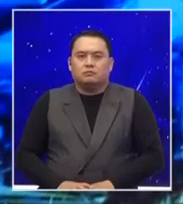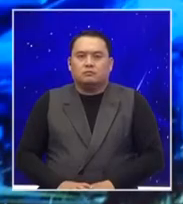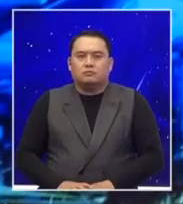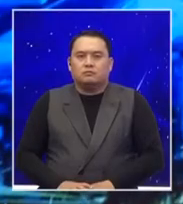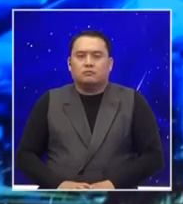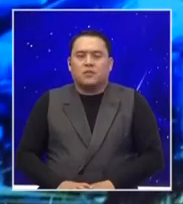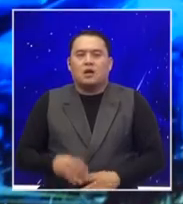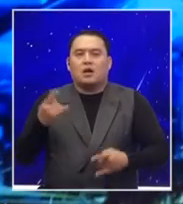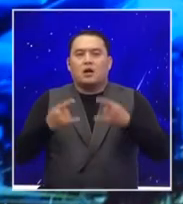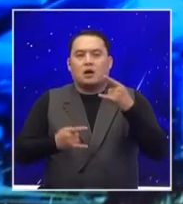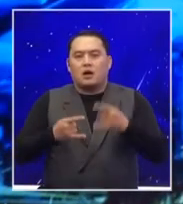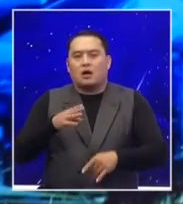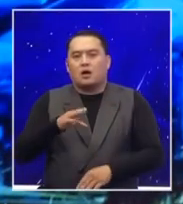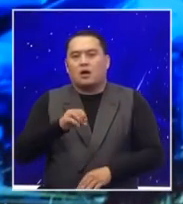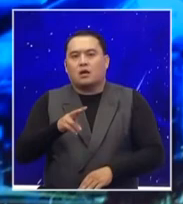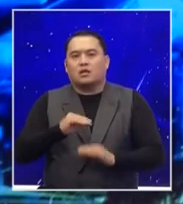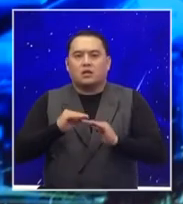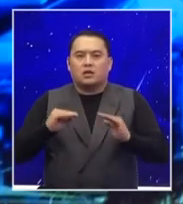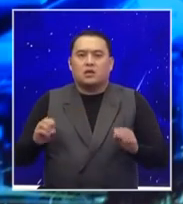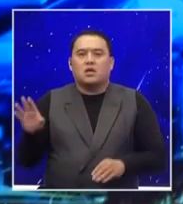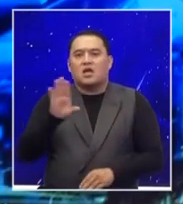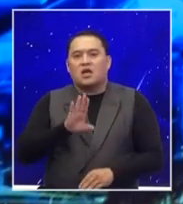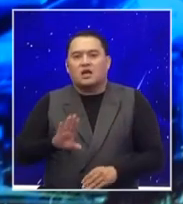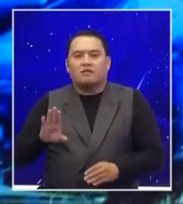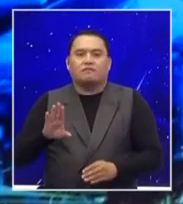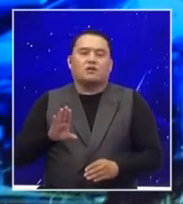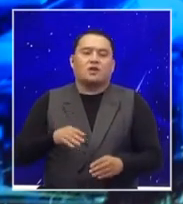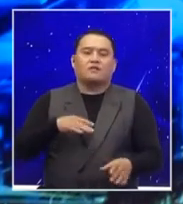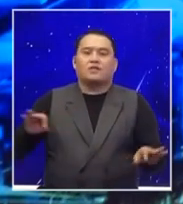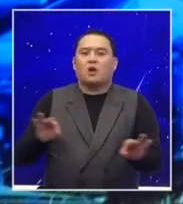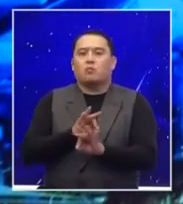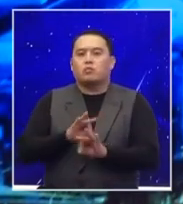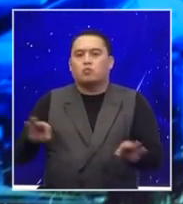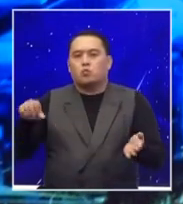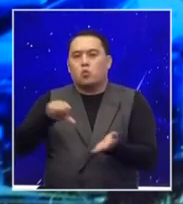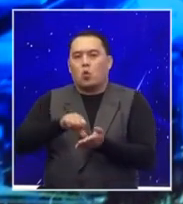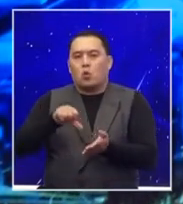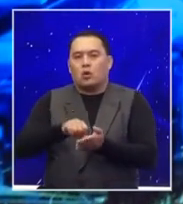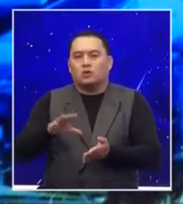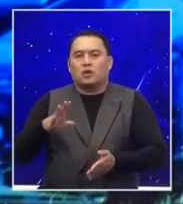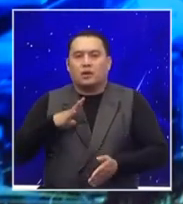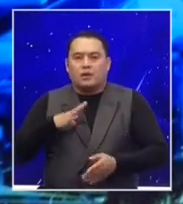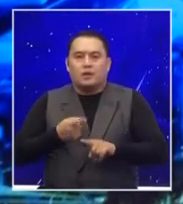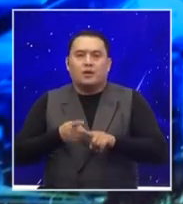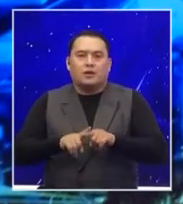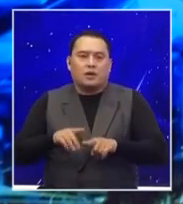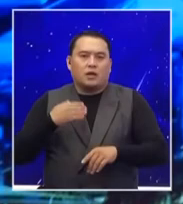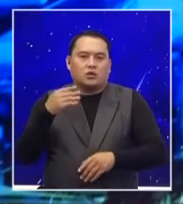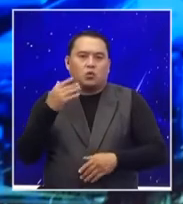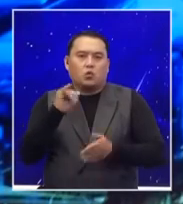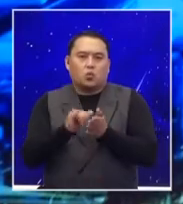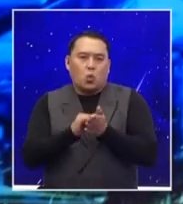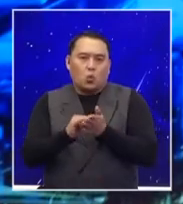Появился клип «Каракат Башановой» для детского Евровидения 2020. Релиз клипа состоялся на официальном